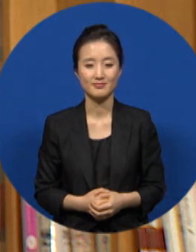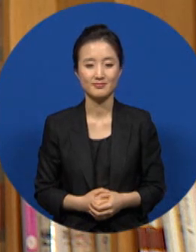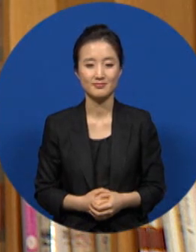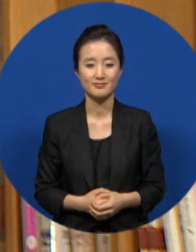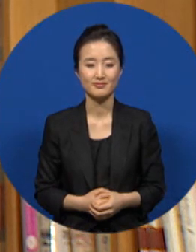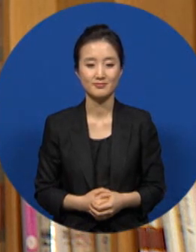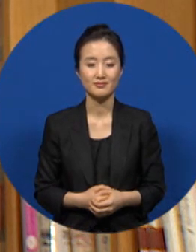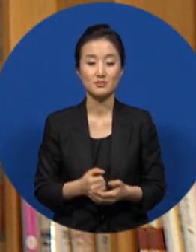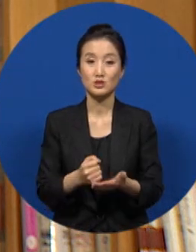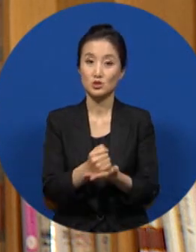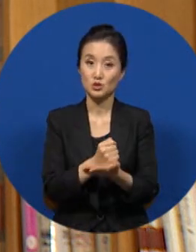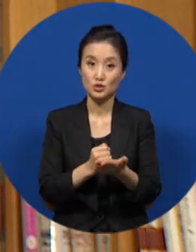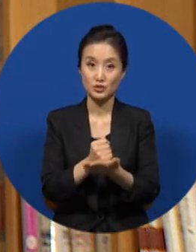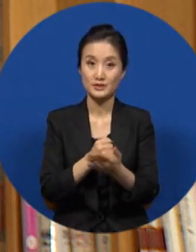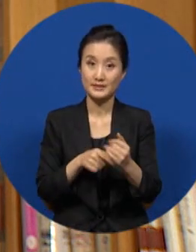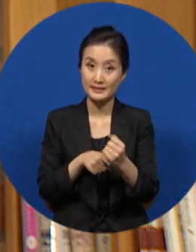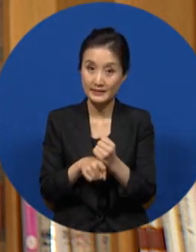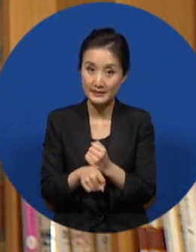그래서 운명이라는 것이